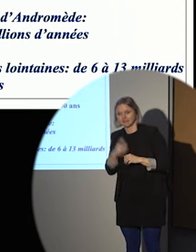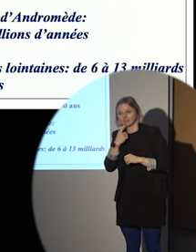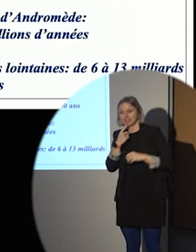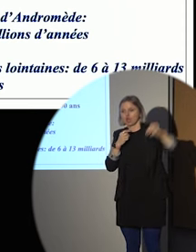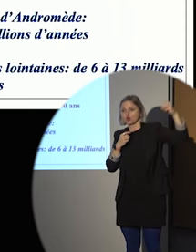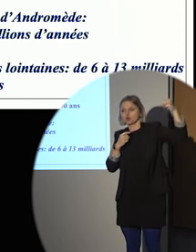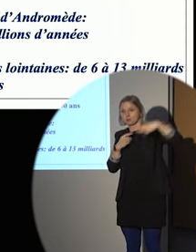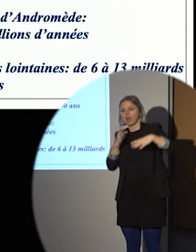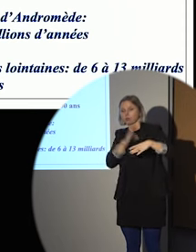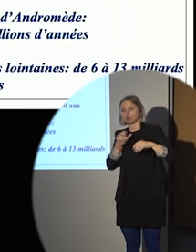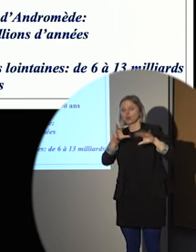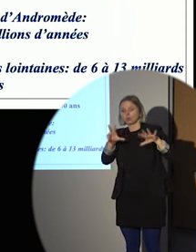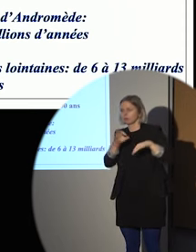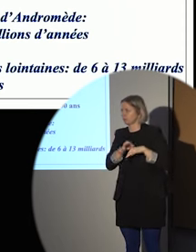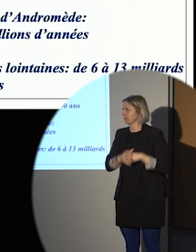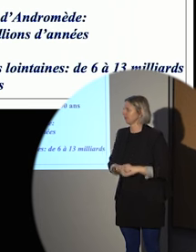Pour Pluton, c'est 5h30.